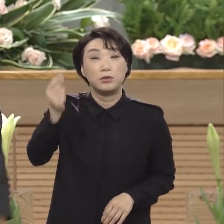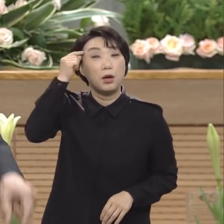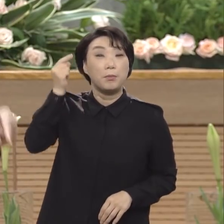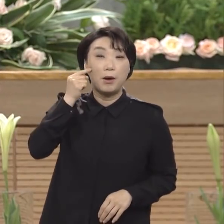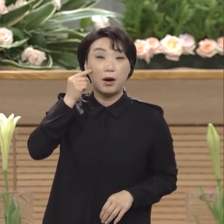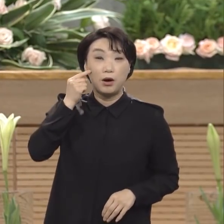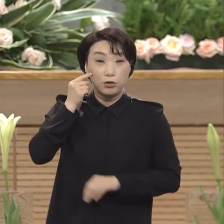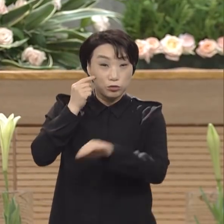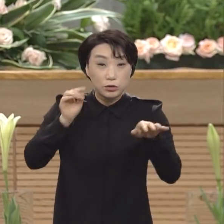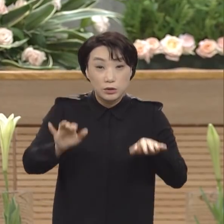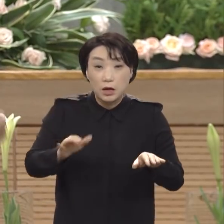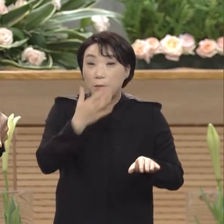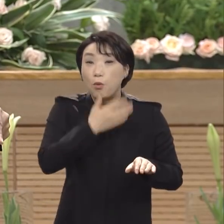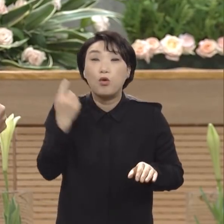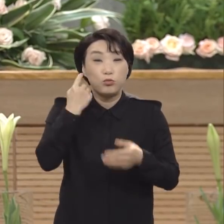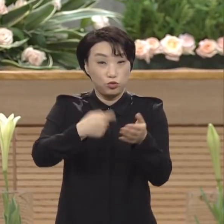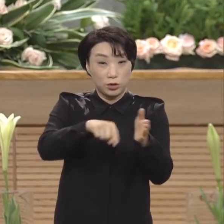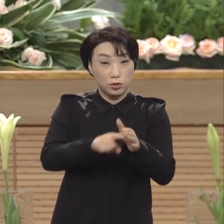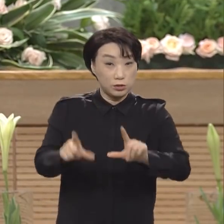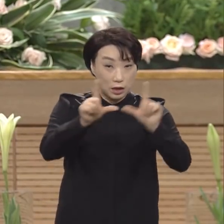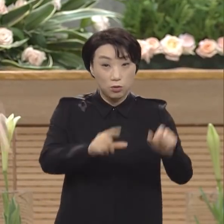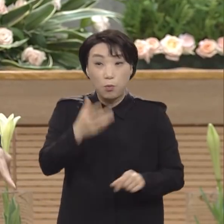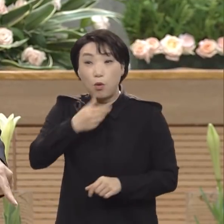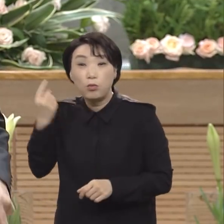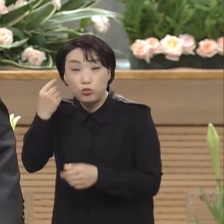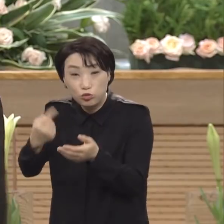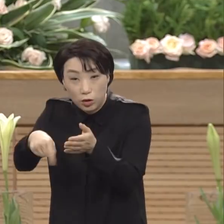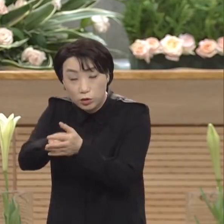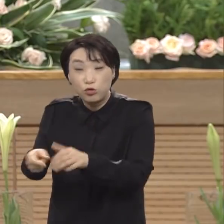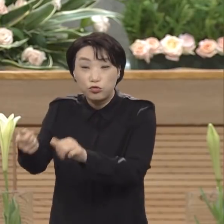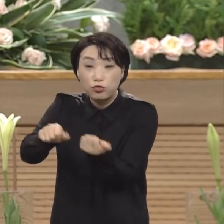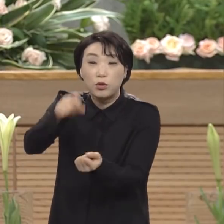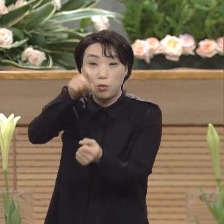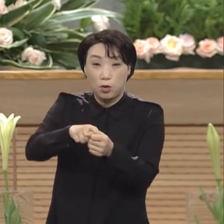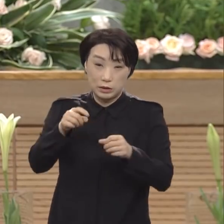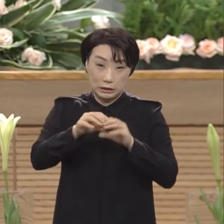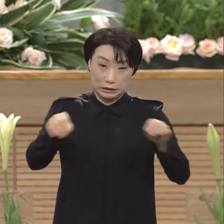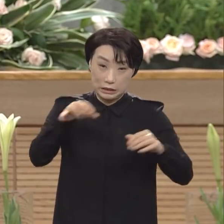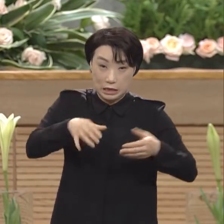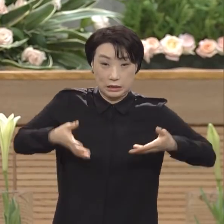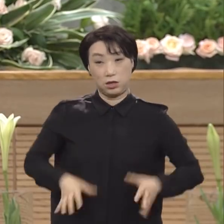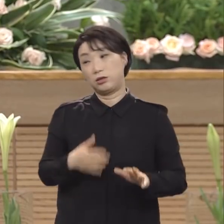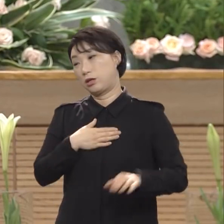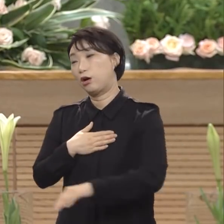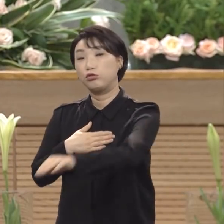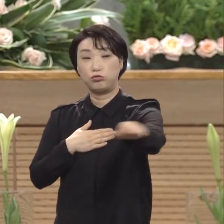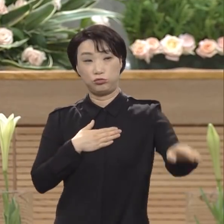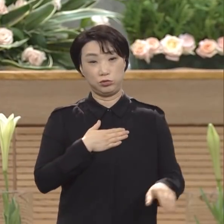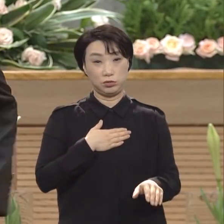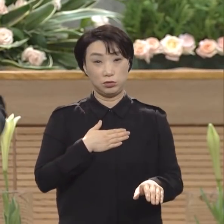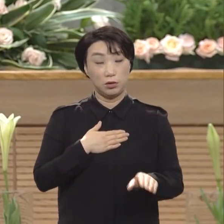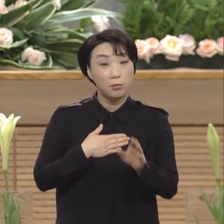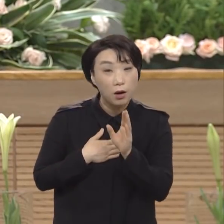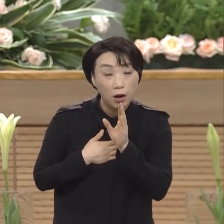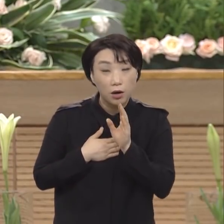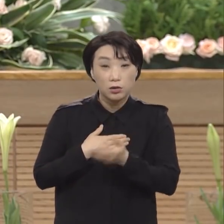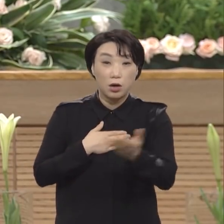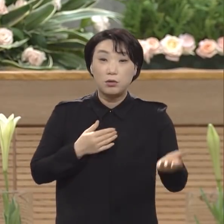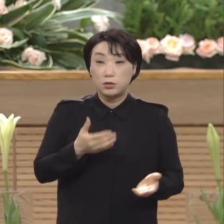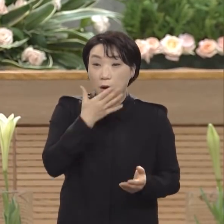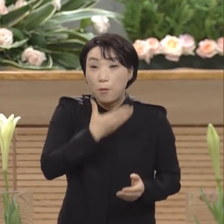알아야 돼. 우리는 복음을 위해 살고 복음을 위해 죽으려고 이 땅에 태어난 사람인데, 그는